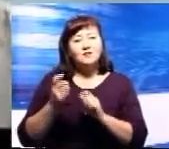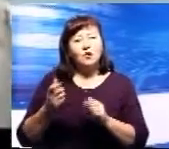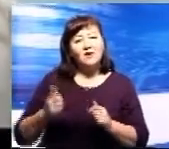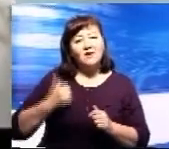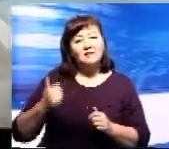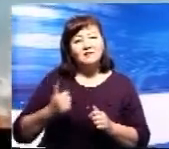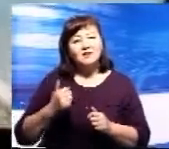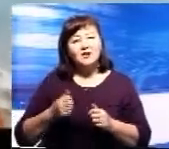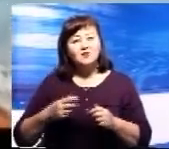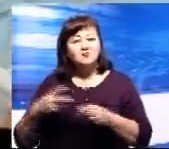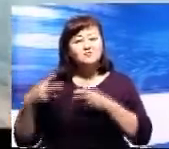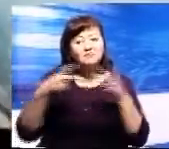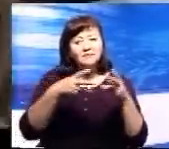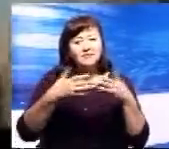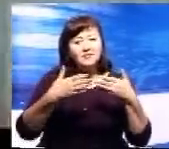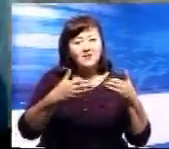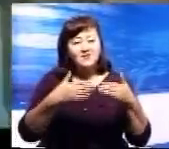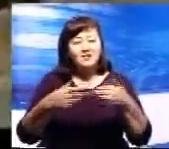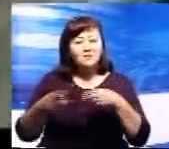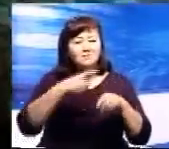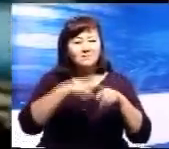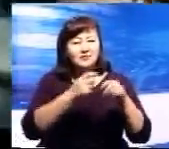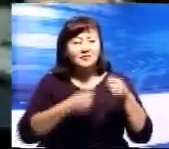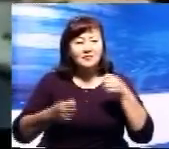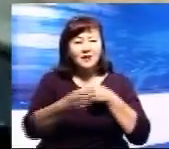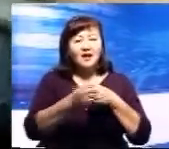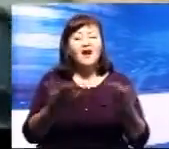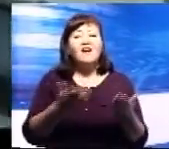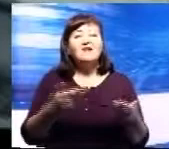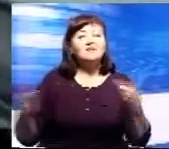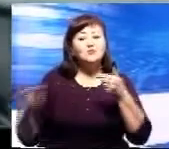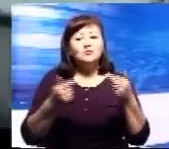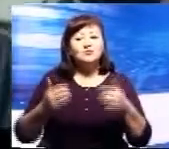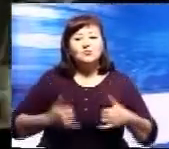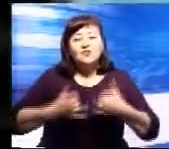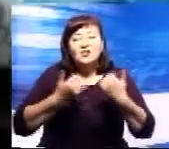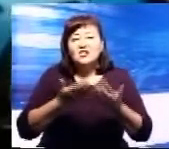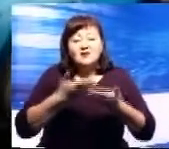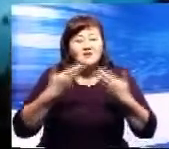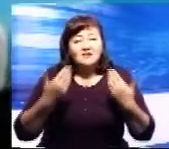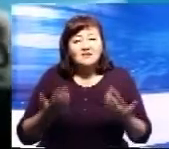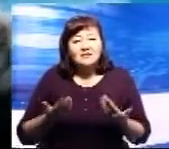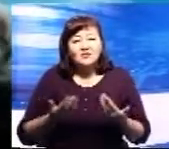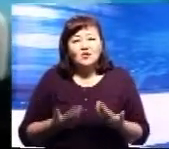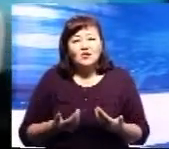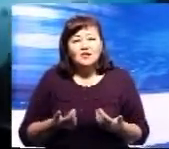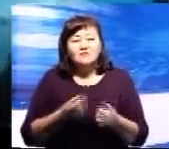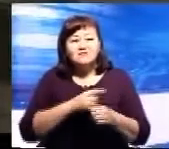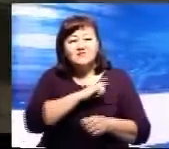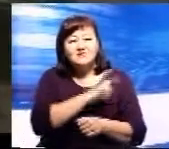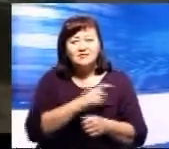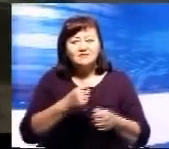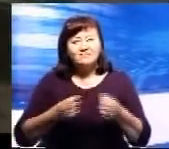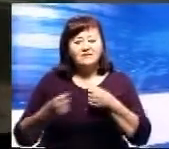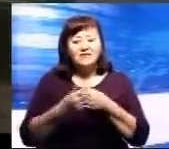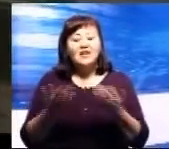стараются ворваться в ворота угольного склада. О каком-либо взаимном уважении и порядке здесь говорить не приходится. И пока жители